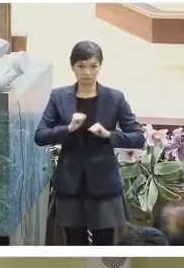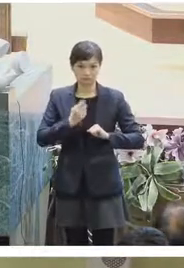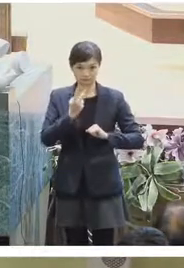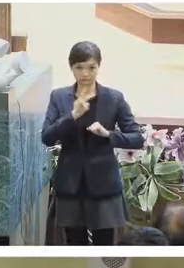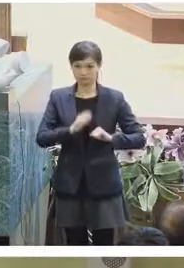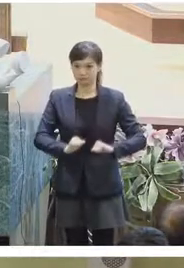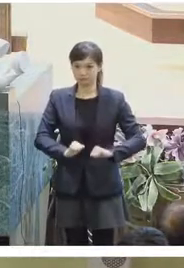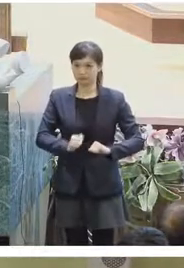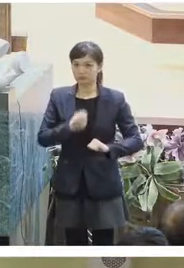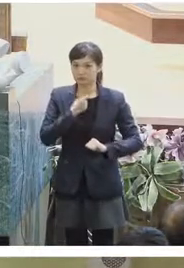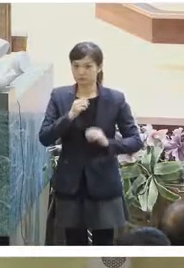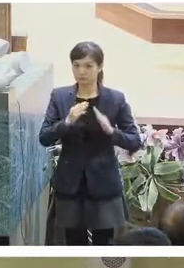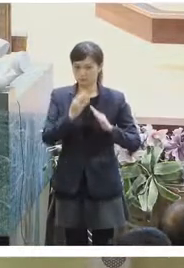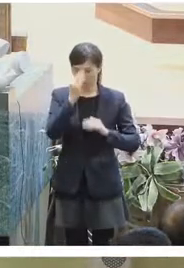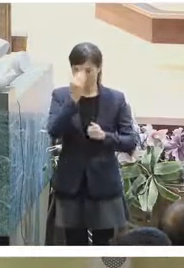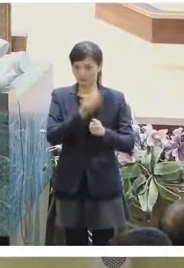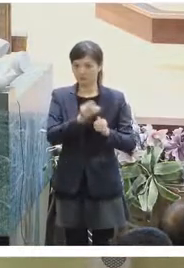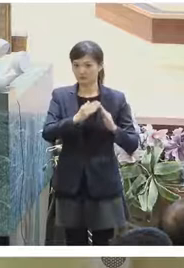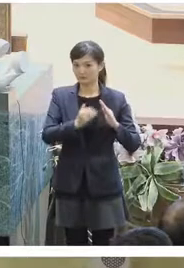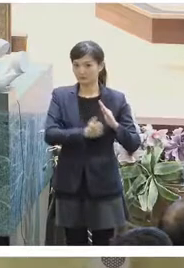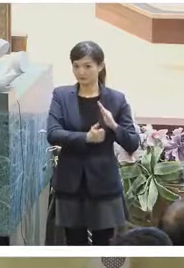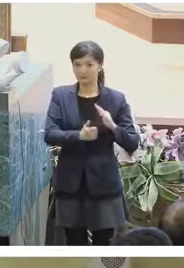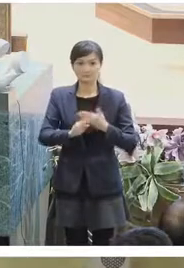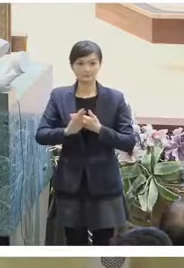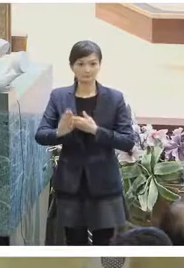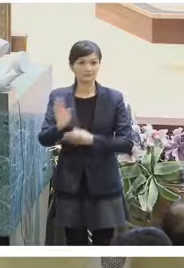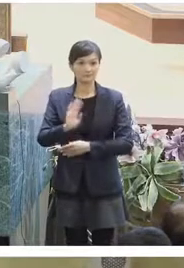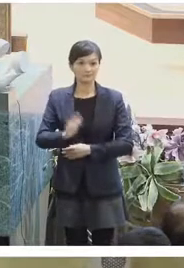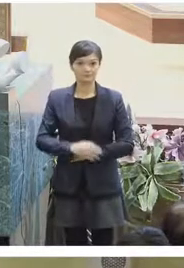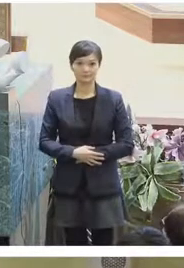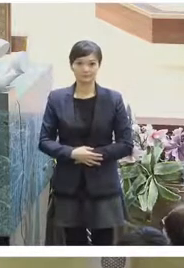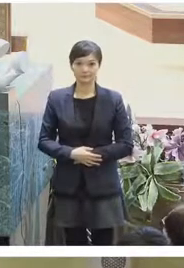形的话，就请在家里好好的休息。